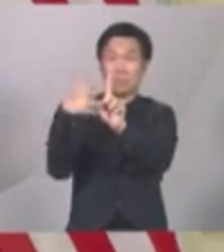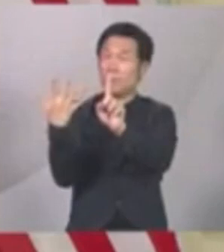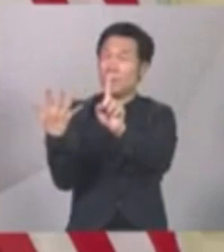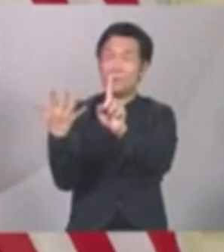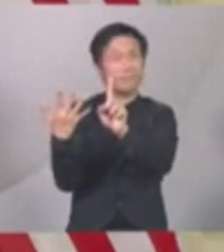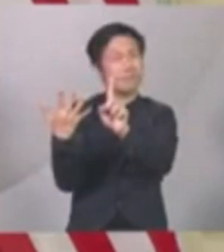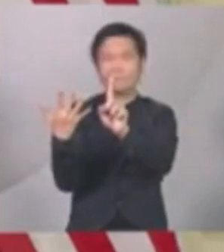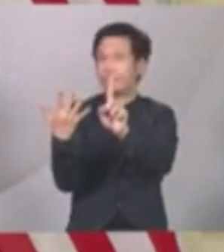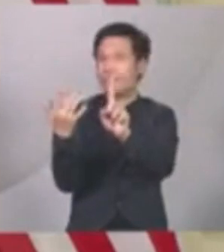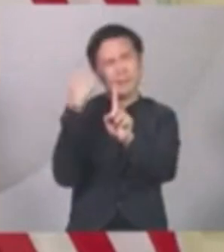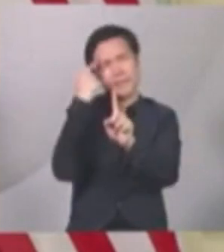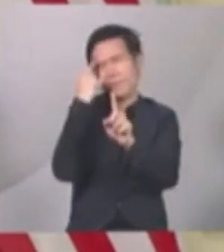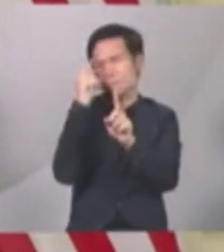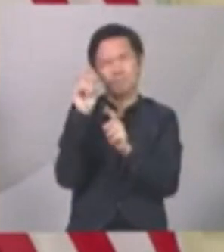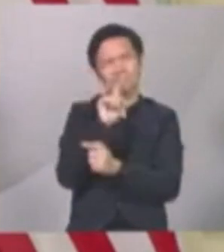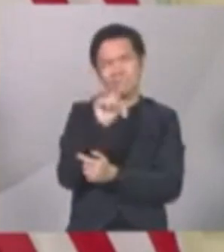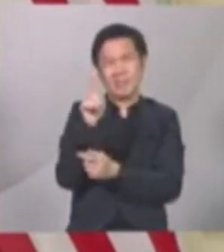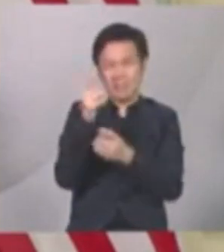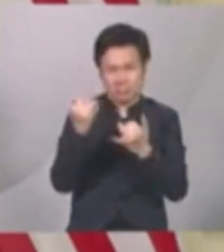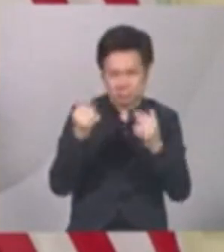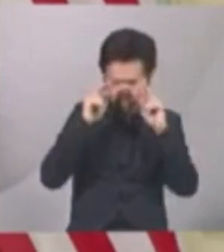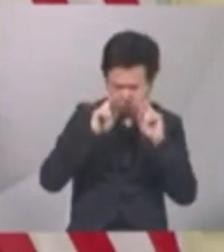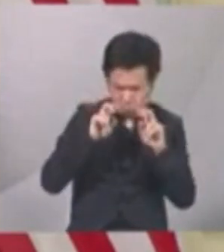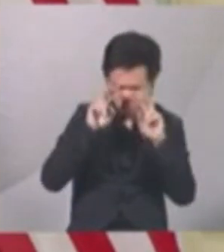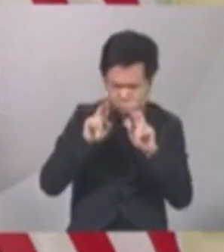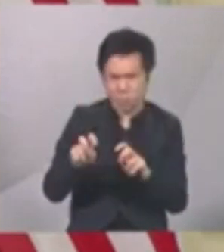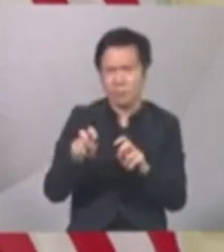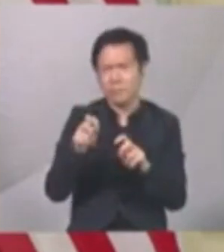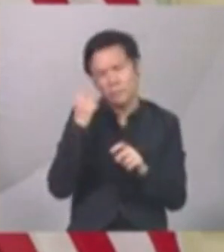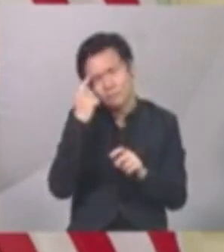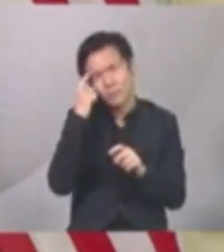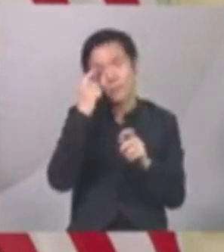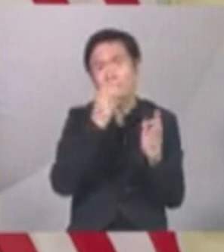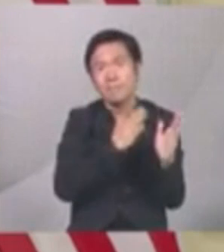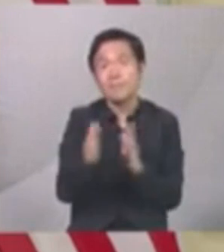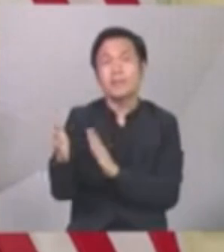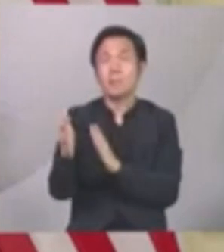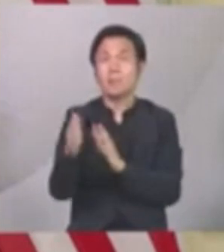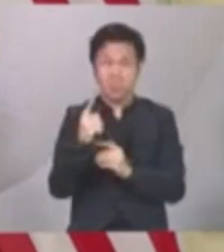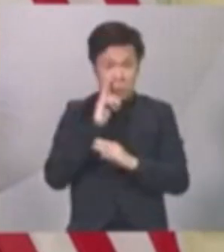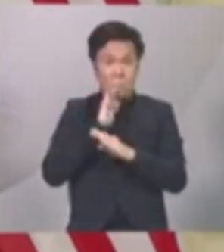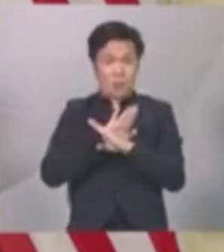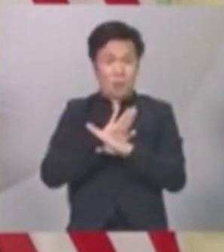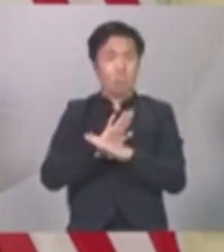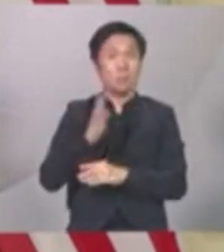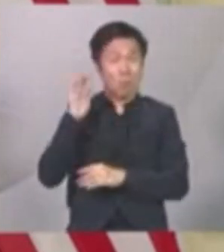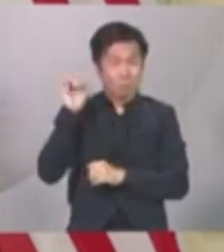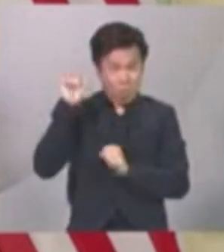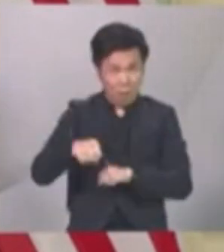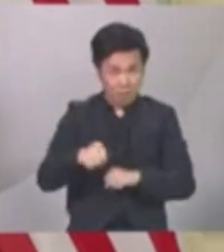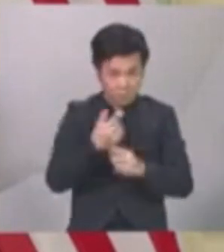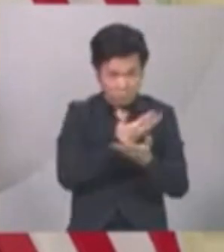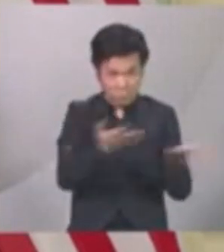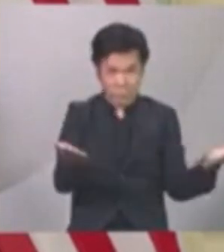jangka adalah di dalam peringkat kajian kita. Dan tidak ada jaminan lagi, ya, kerana setakat ini